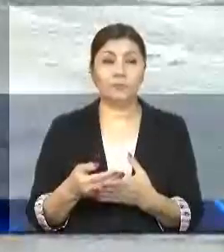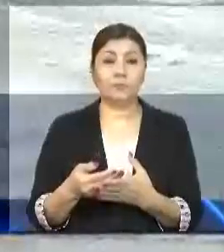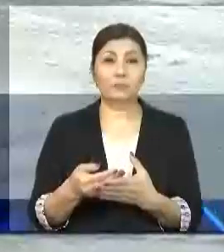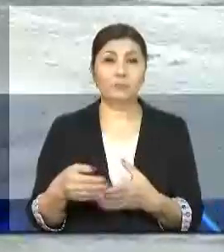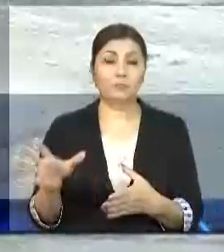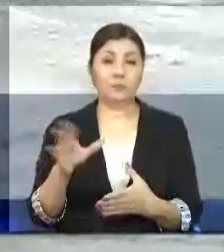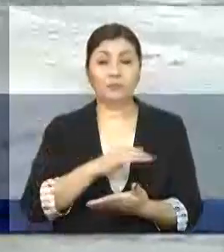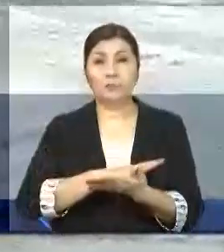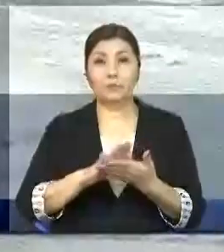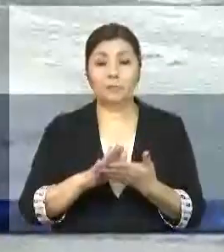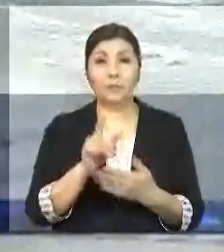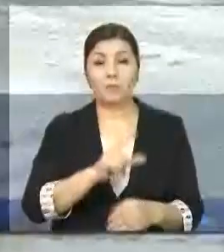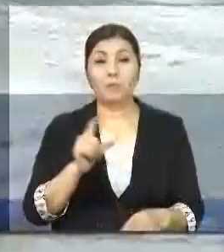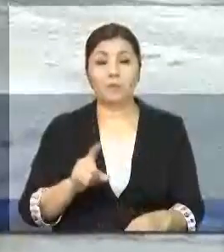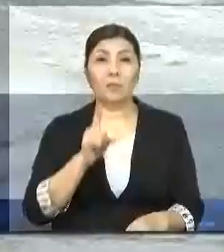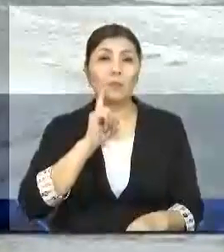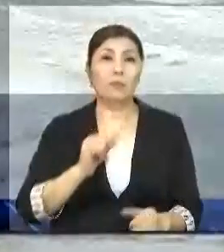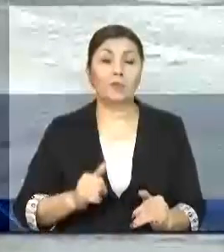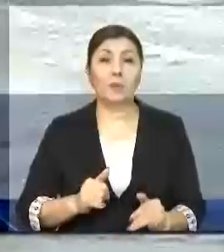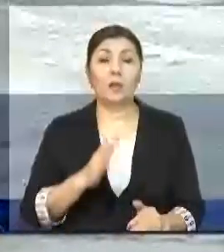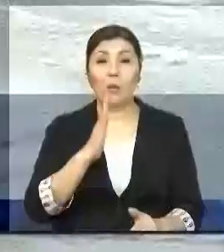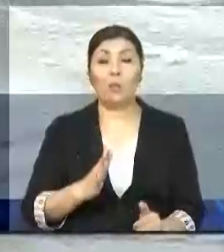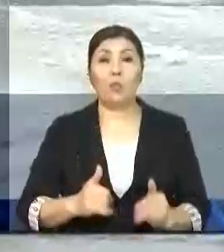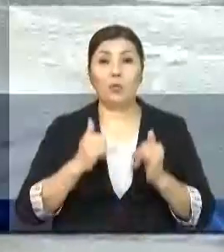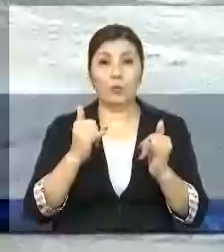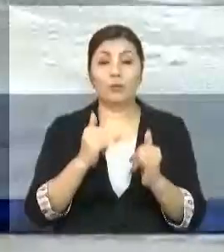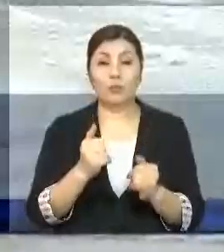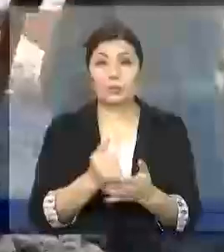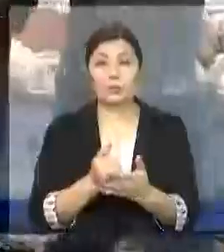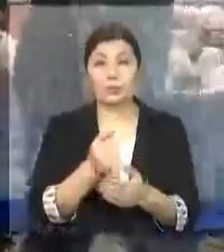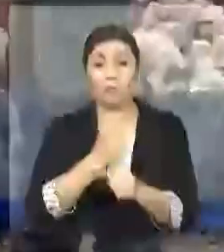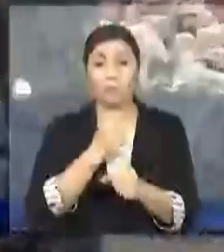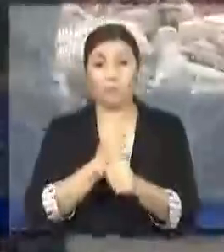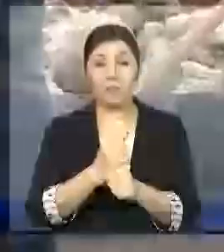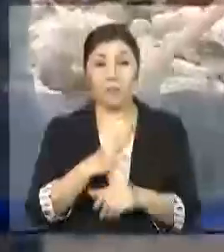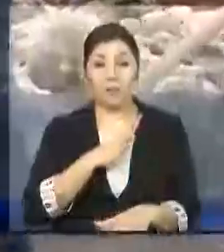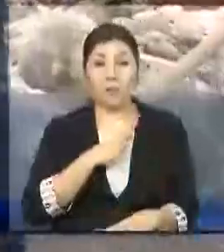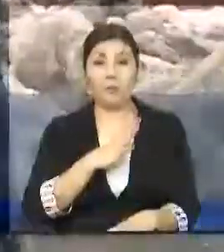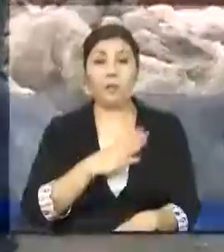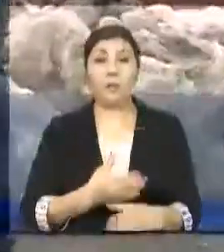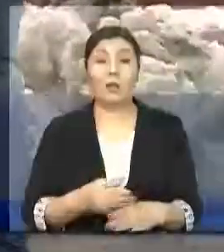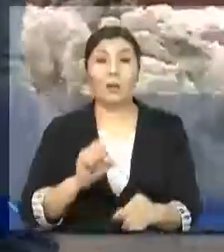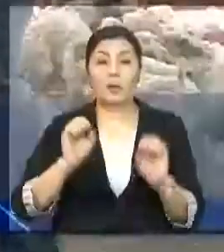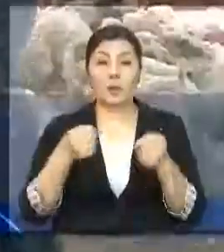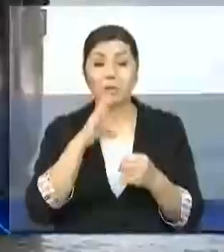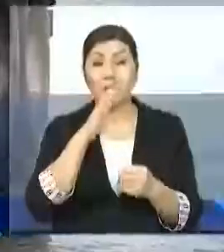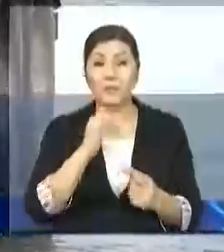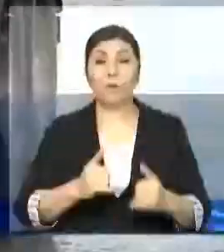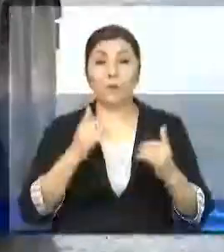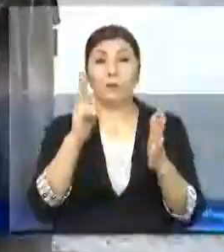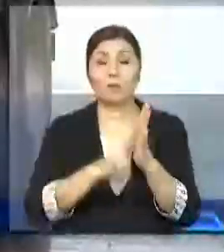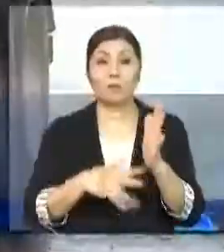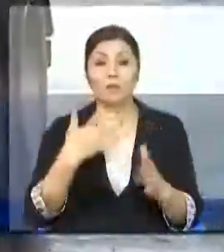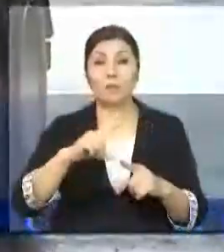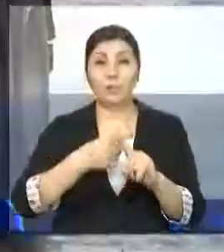жұмысқа шығуға жағдай жасап, пайызын частен алып тастап жатыр. Аталған мердігер ұйымда қысқы маусымға арналған